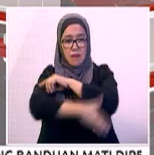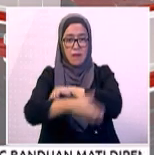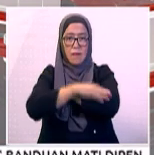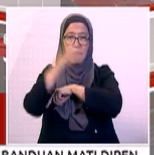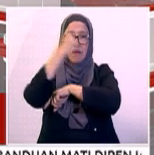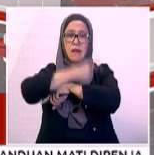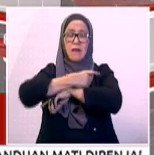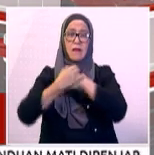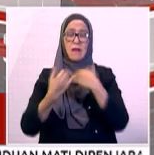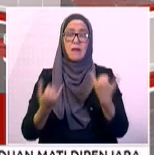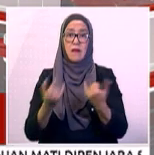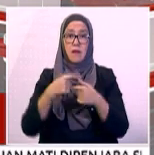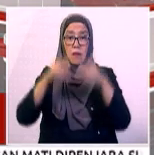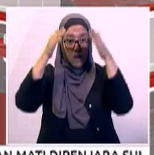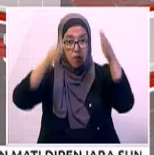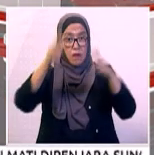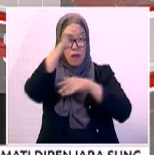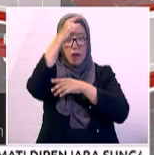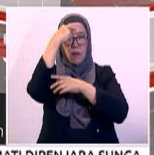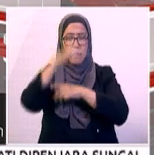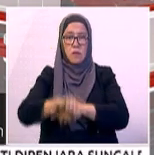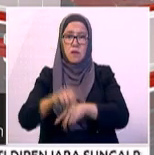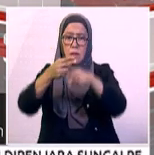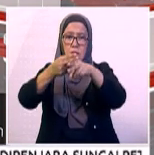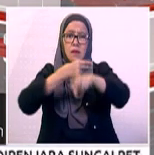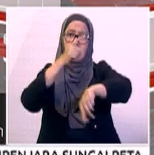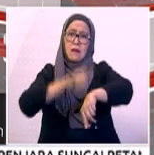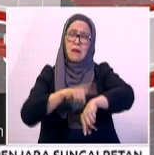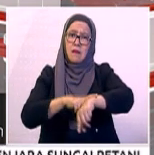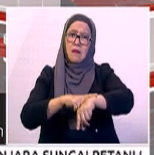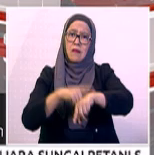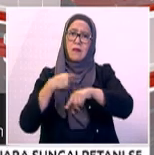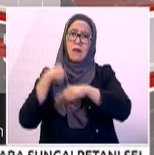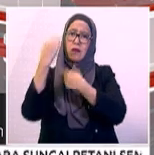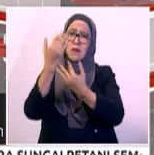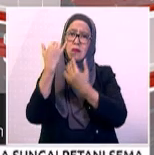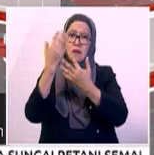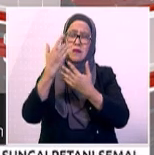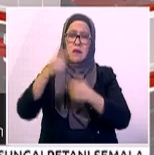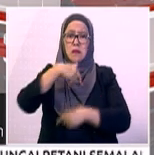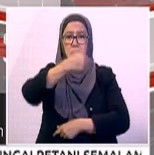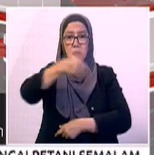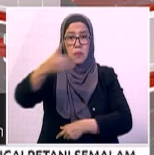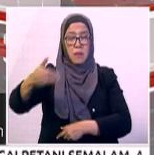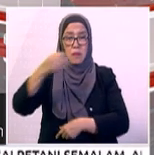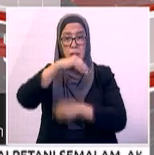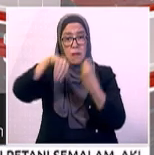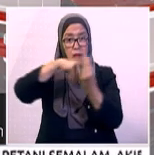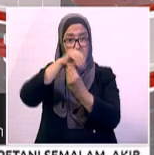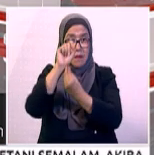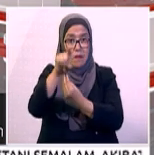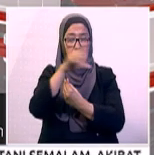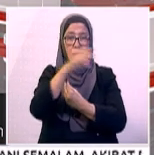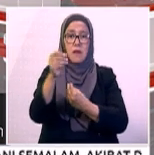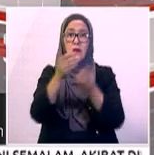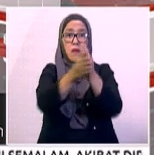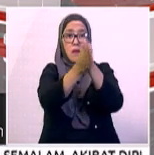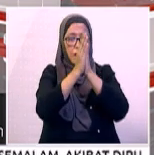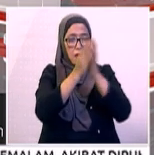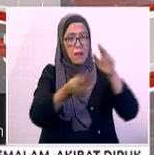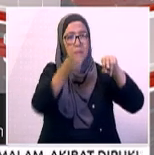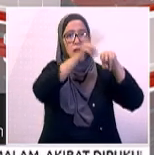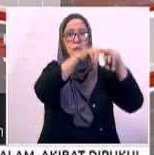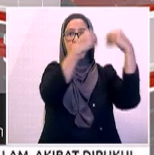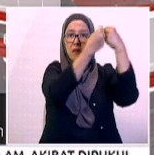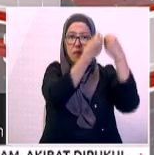ini ialah mencari jalan memendekkan tempoh menunggu giliran haji termasuk dengan memohon kuota tambahan setiap tahun.